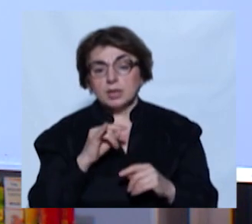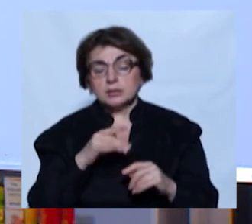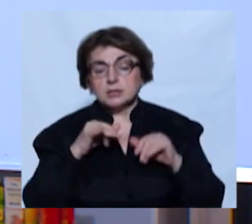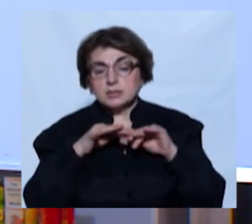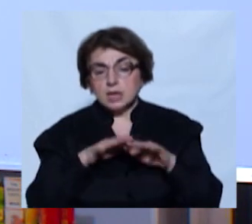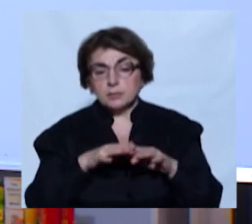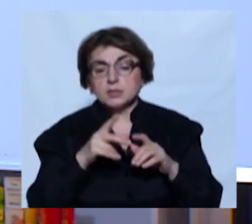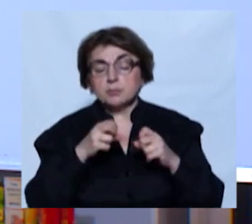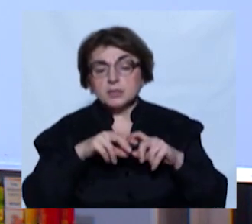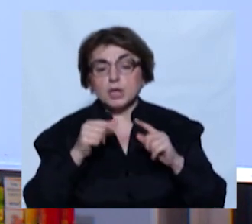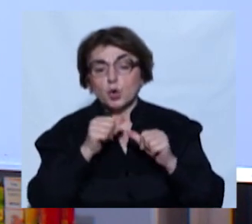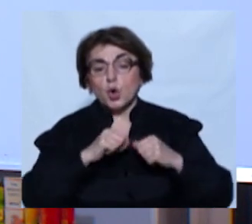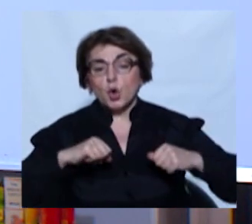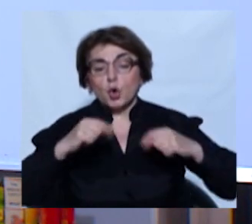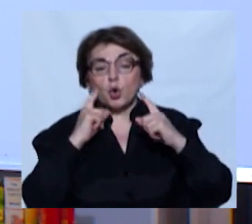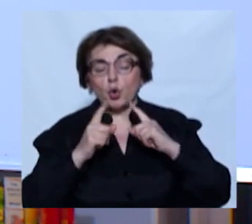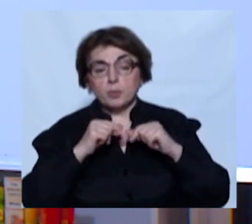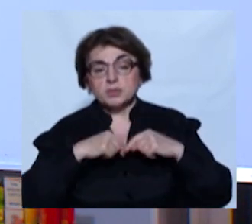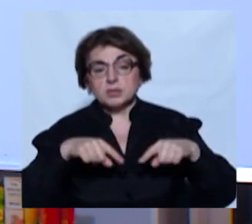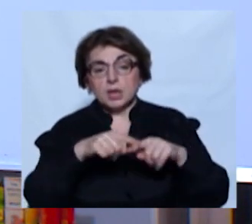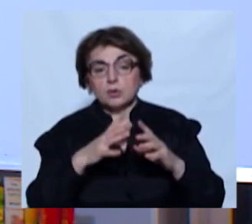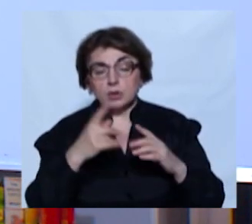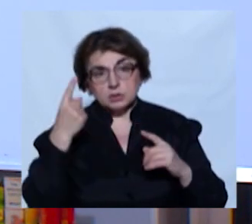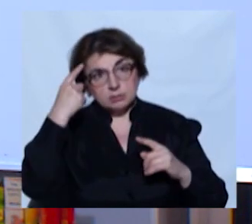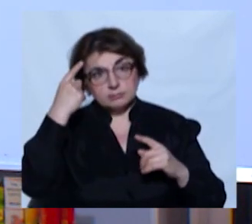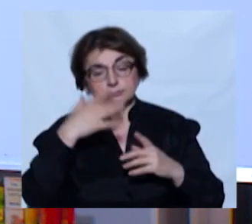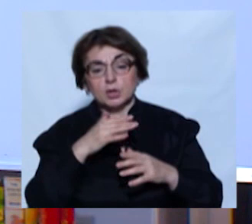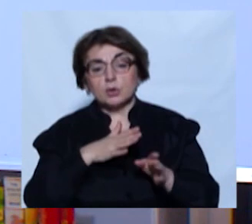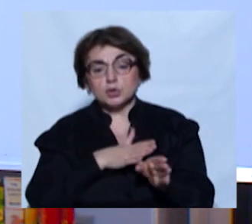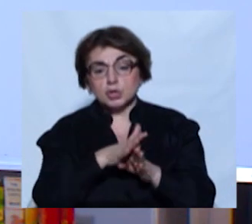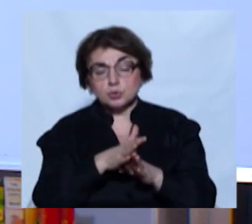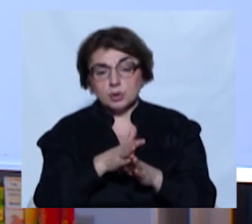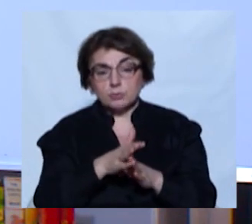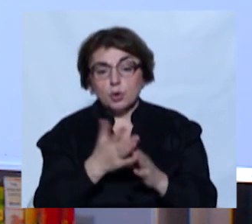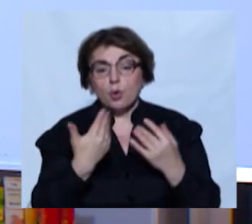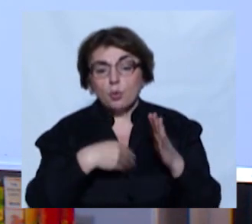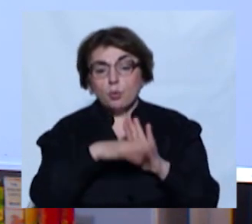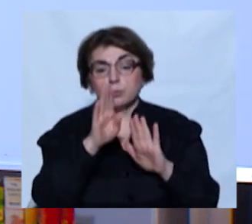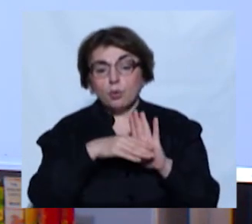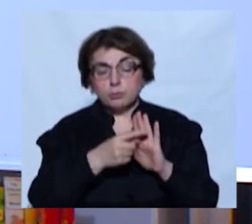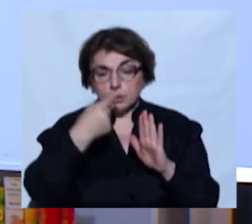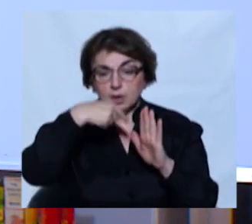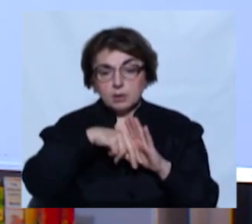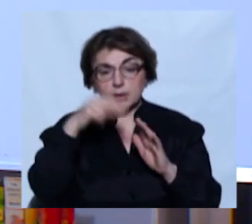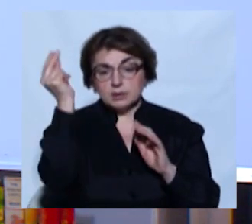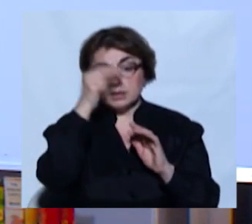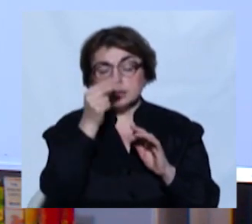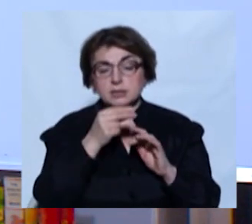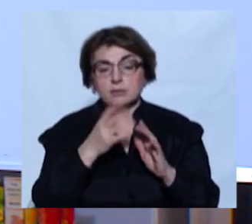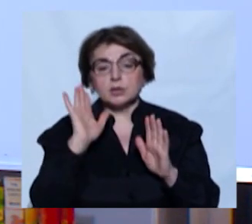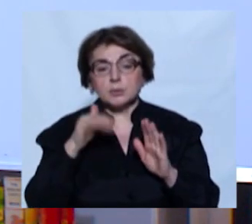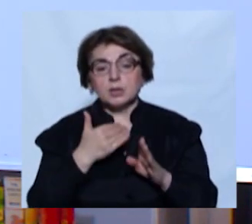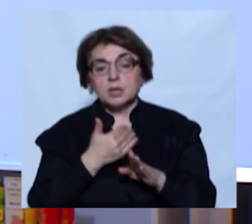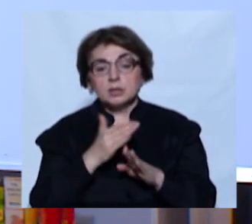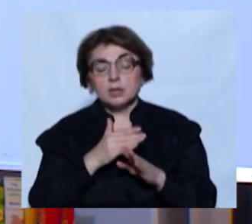საქმეს კომისიას, სადაც სწორედ ეს იდეა იქნა განხორციელებული და უფრო სიღრმისეულად შესწავლილი და შემდგომში უკვე